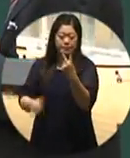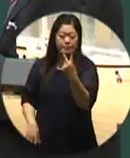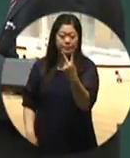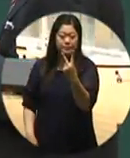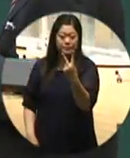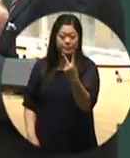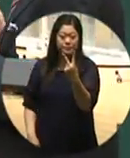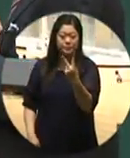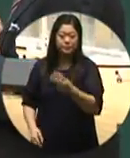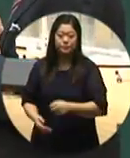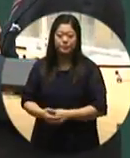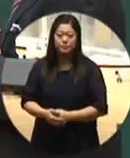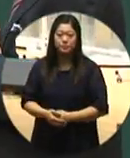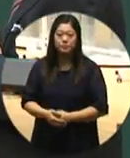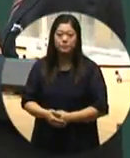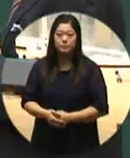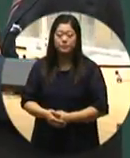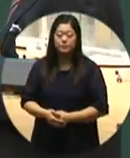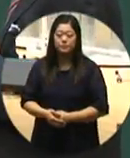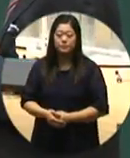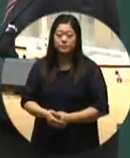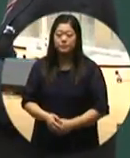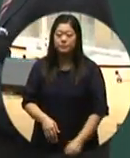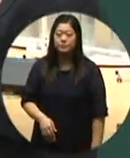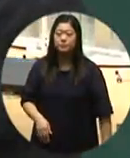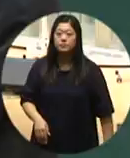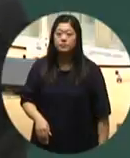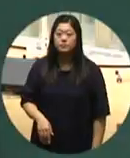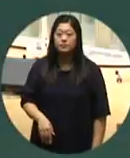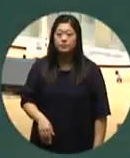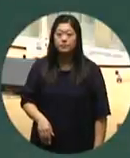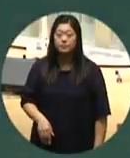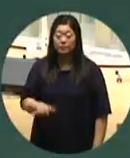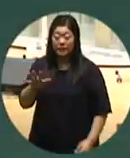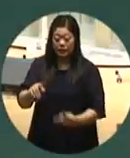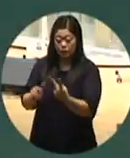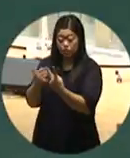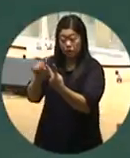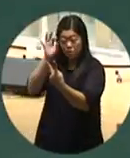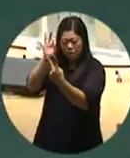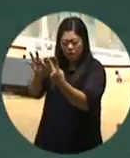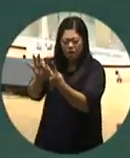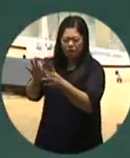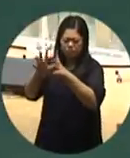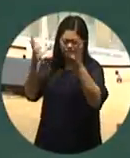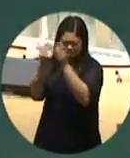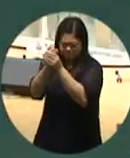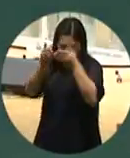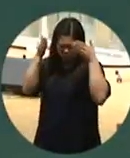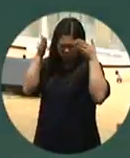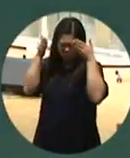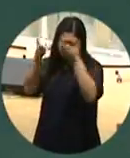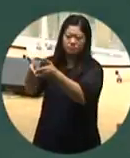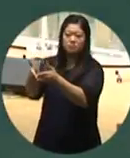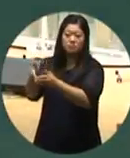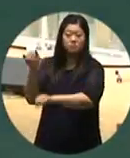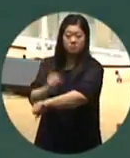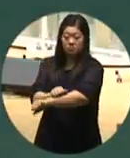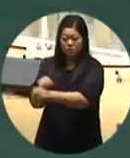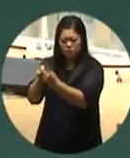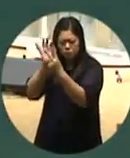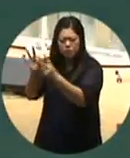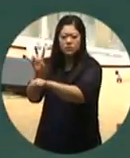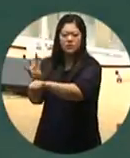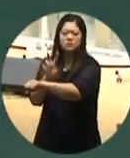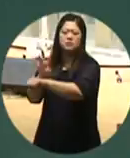were people who knew that. 요셉만 보세요 지금. Look very carefully. 여기 지금 올인한 겁니다. They went all in for that. 이게 24입니다. That's